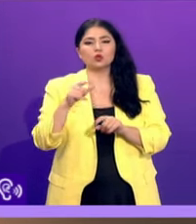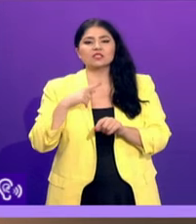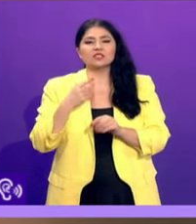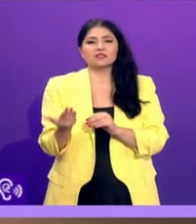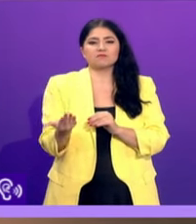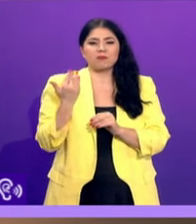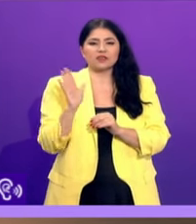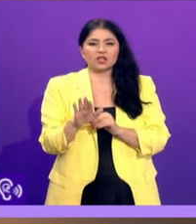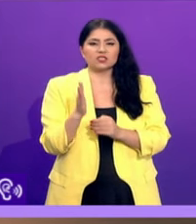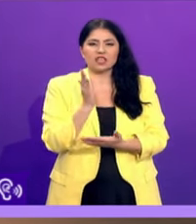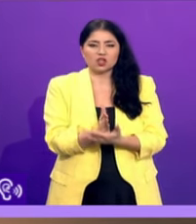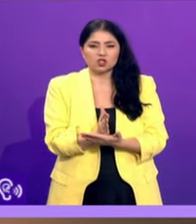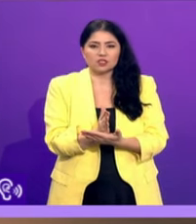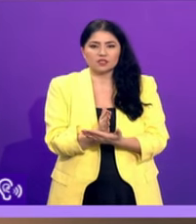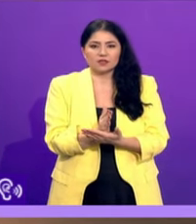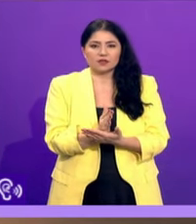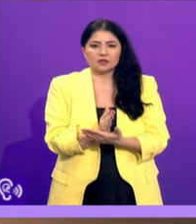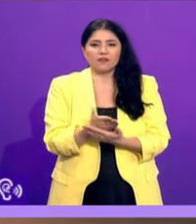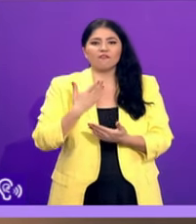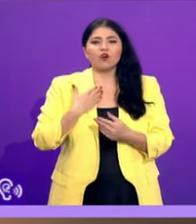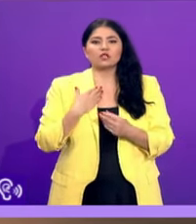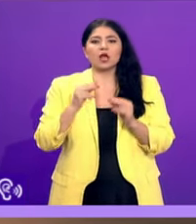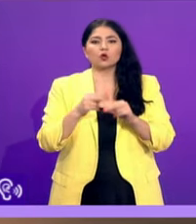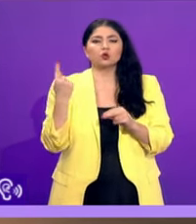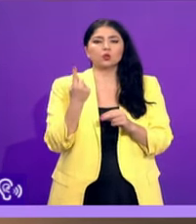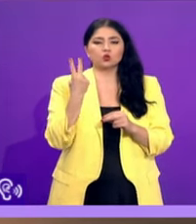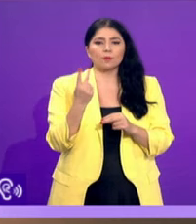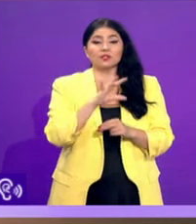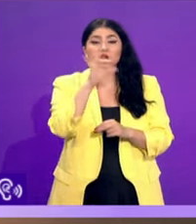spatele acestei decizii prin care vor să-l ducă în turul 2 pe